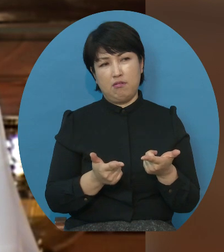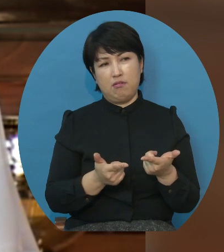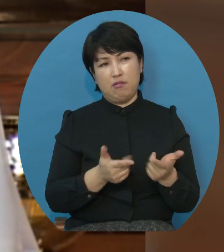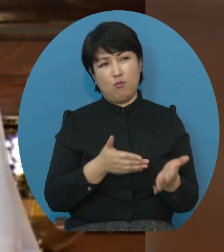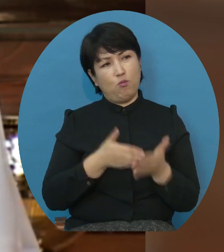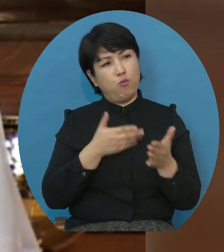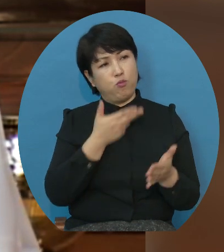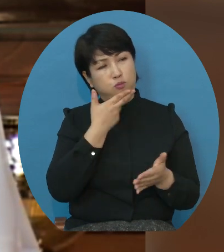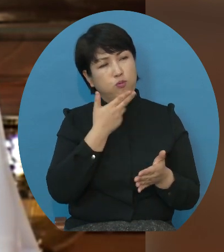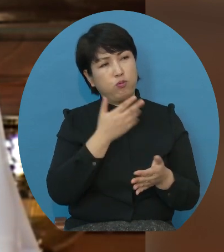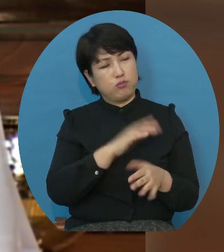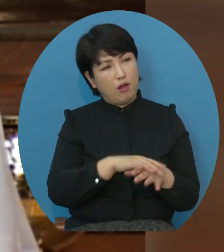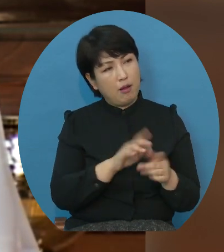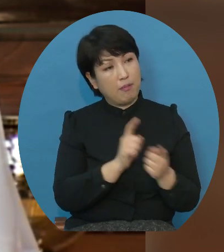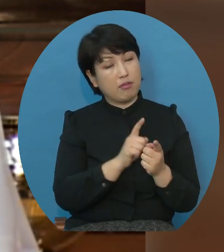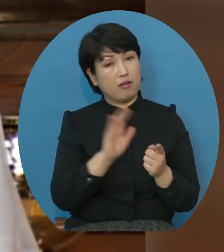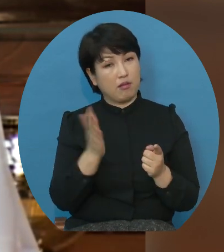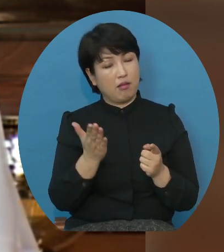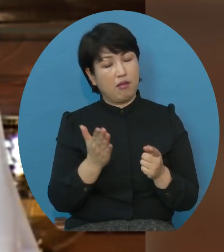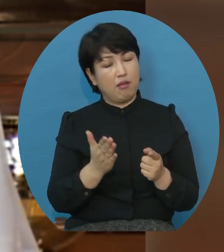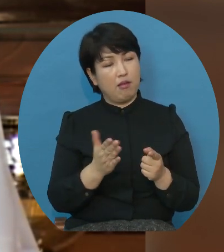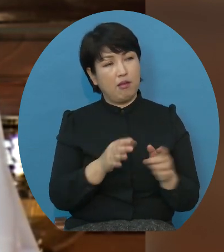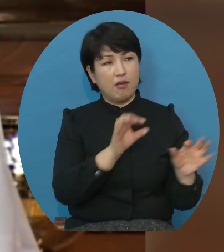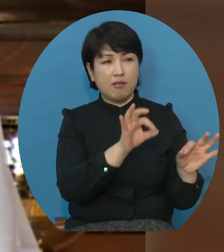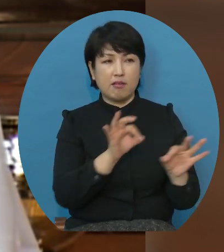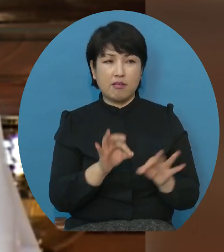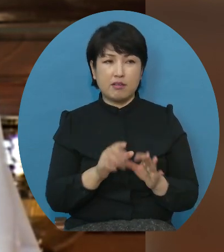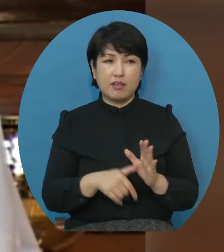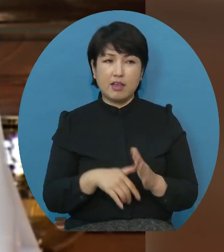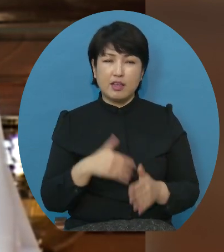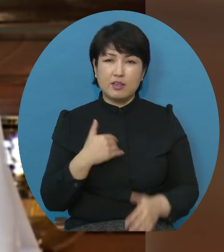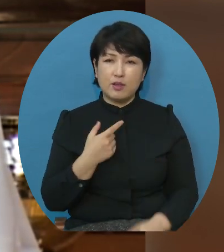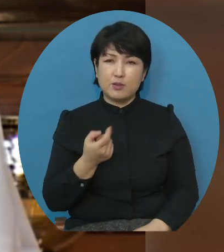있죠 이런 얘기 하면서 저도 약간은